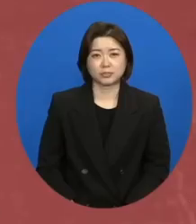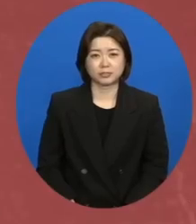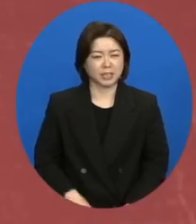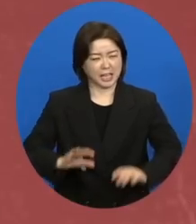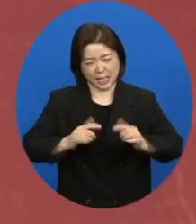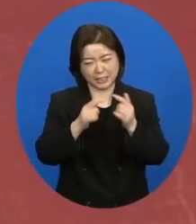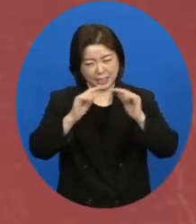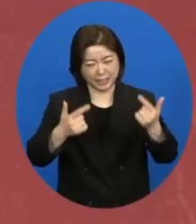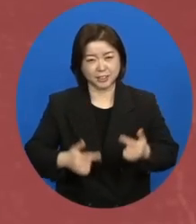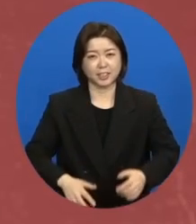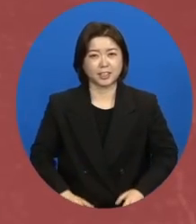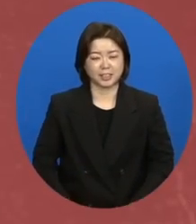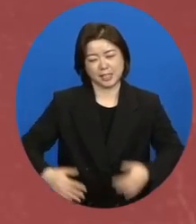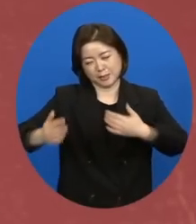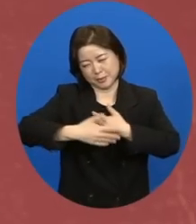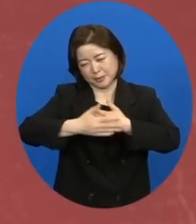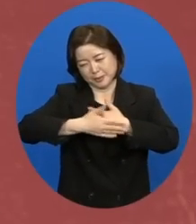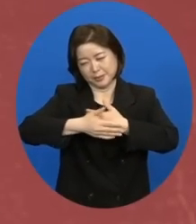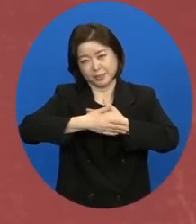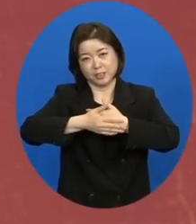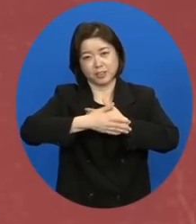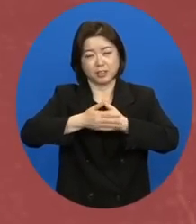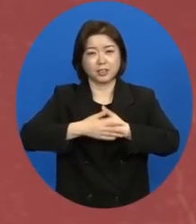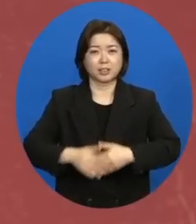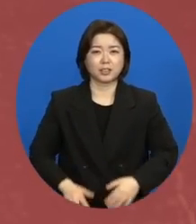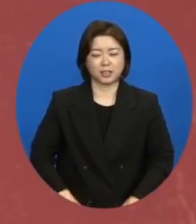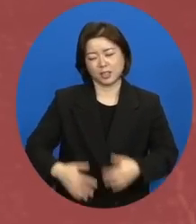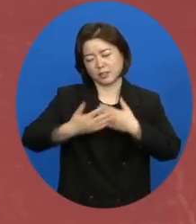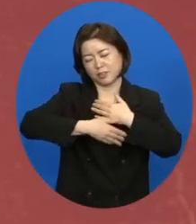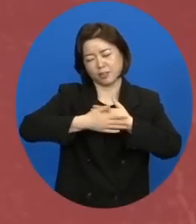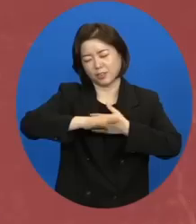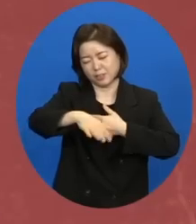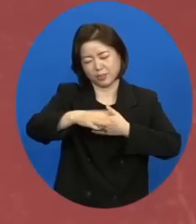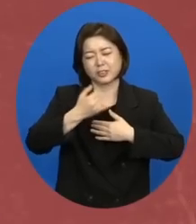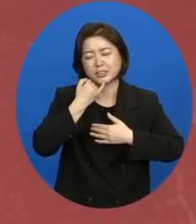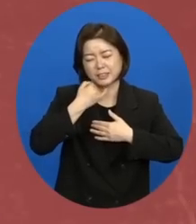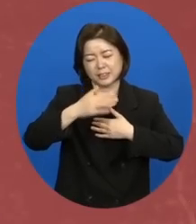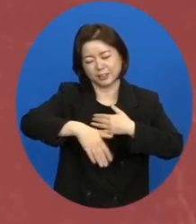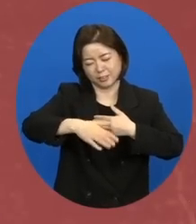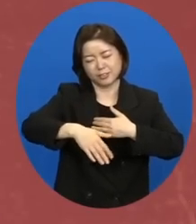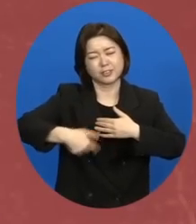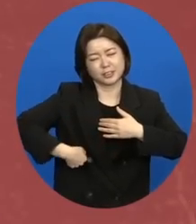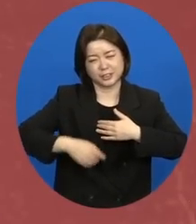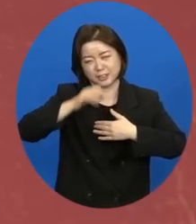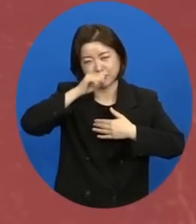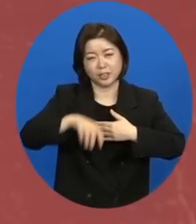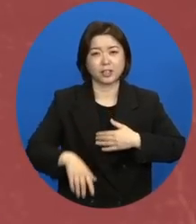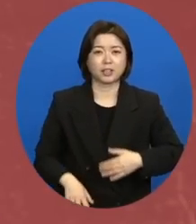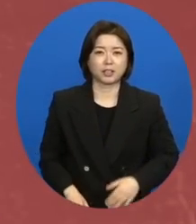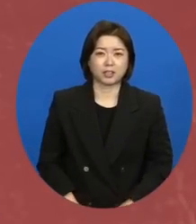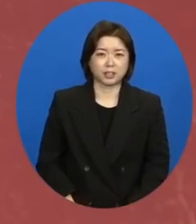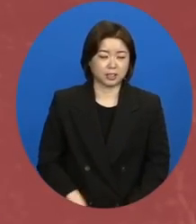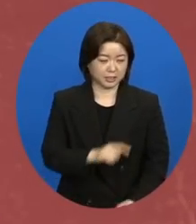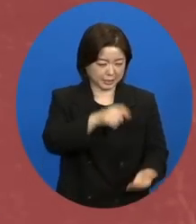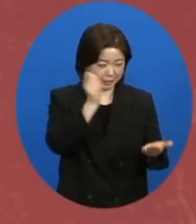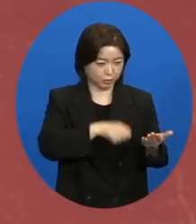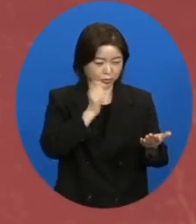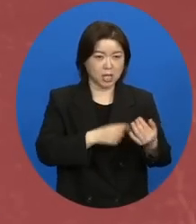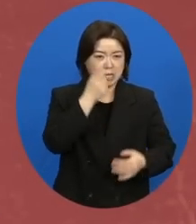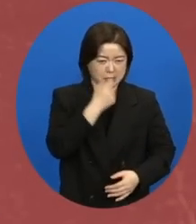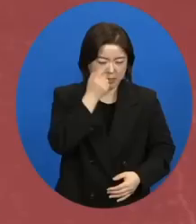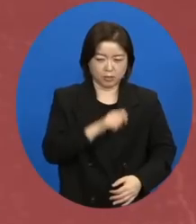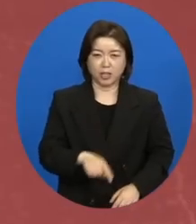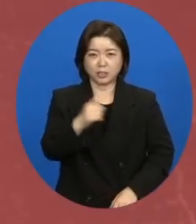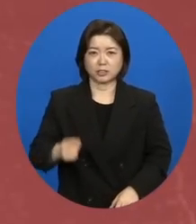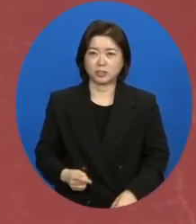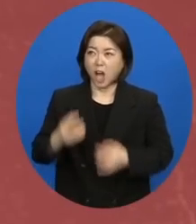아니야 아니야. 어깨 막 만져주고 막 다듬어주면서 넌 아니야. 넌 착한 애야. 착한 애야. 착한 애야. 쟤는 두 대 맞고 훌쩍거릴 때는